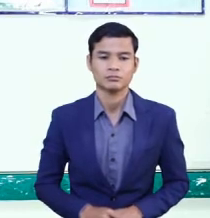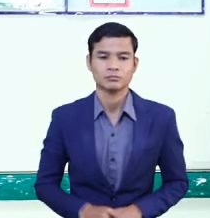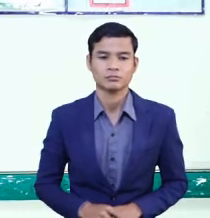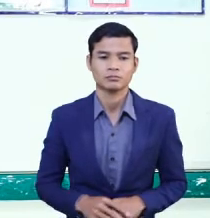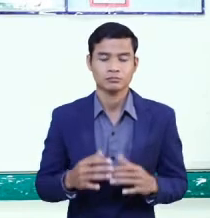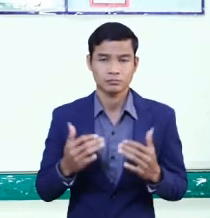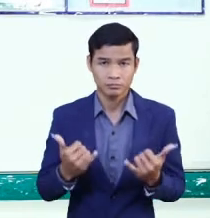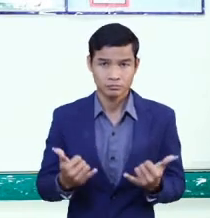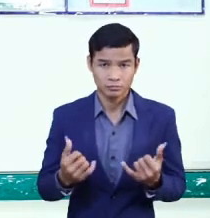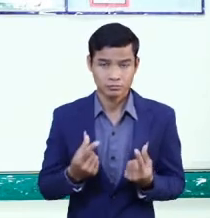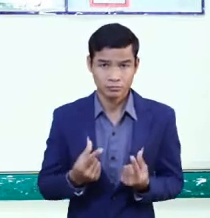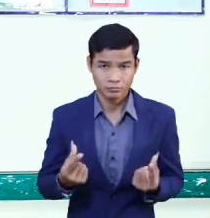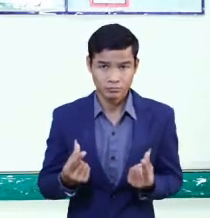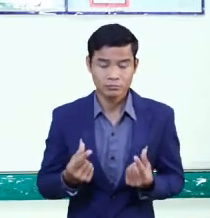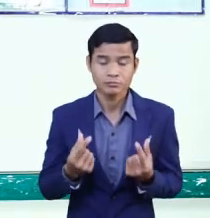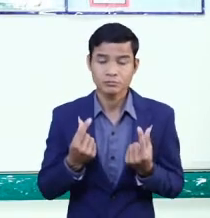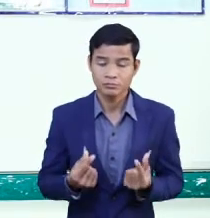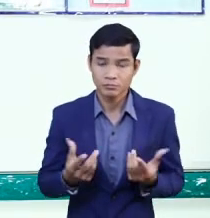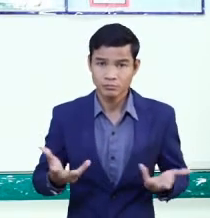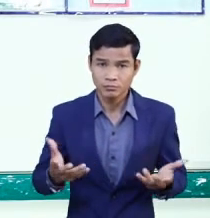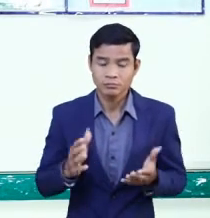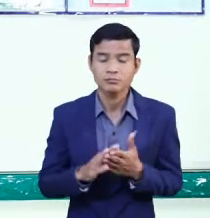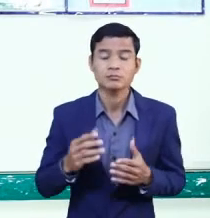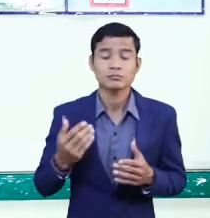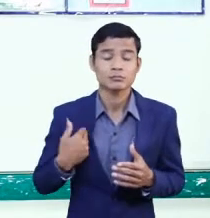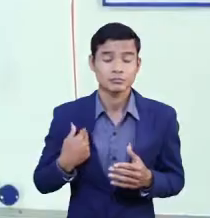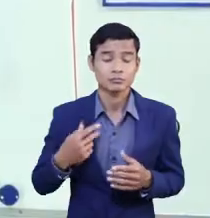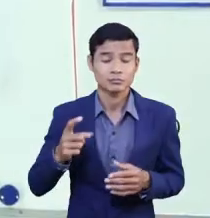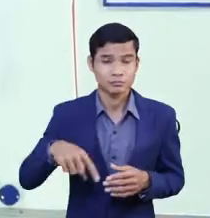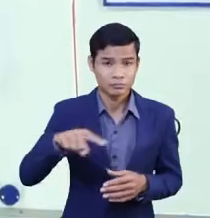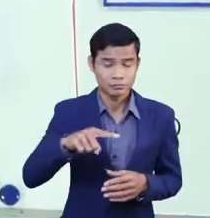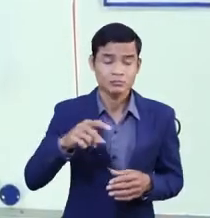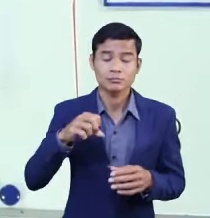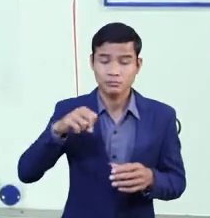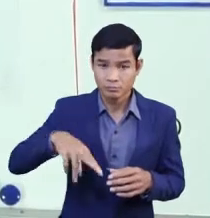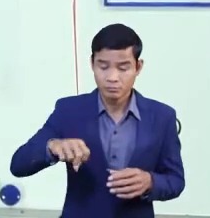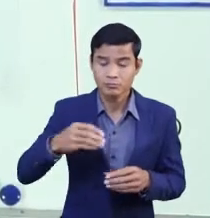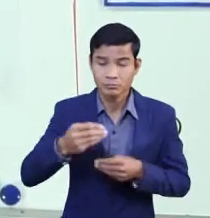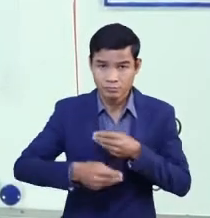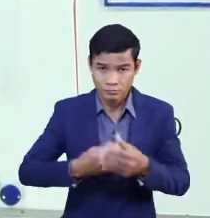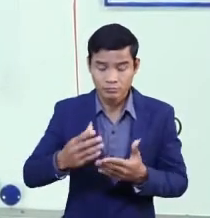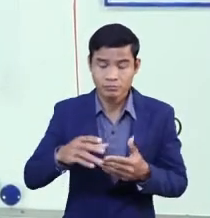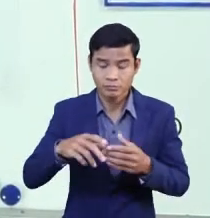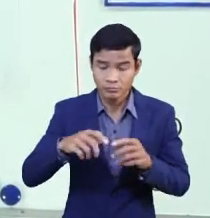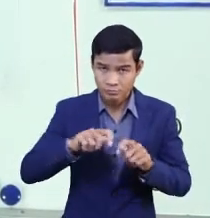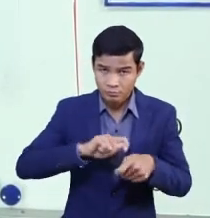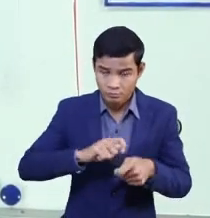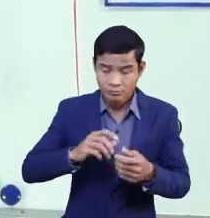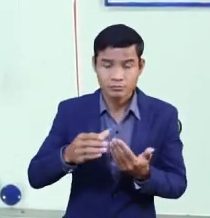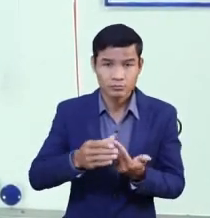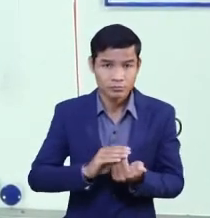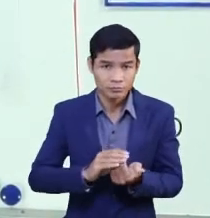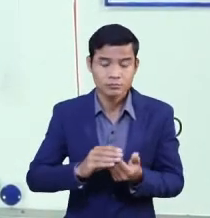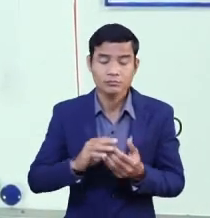ដូចនេះគេត្រូវការលក់សម្បត្តិចូលទស្សនាការលក់សម្បត្តិ